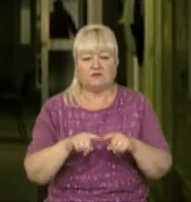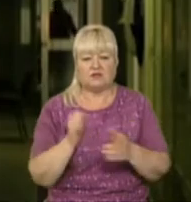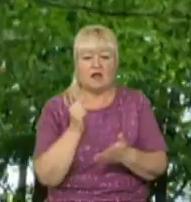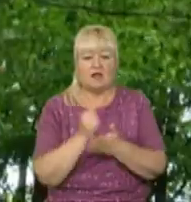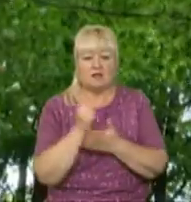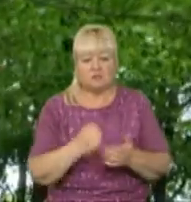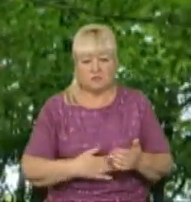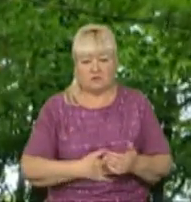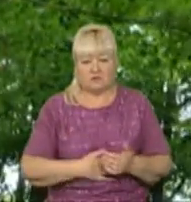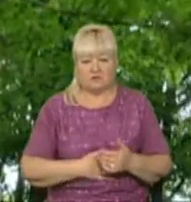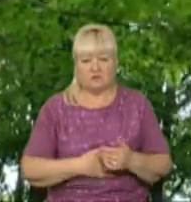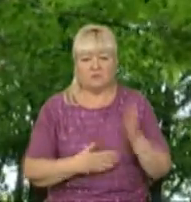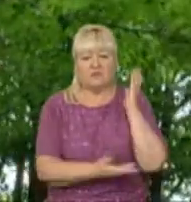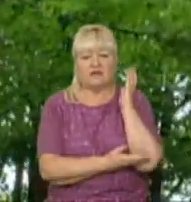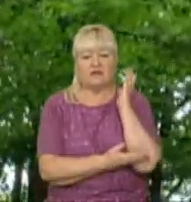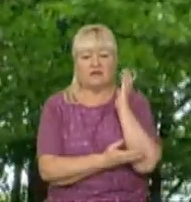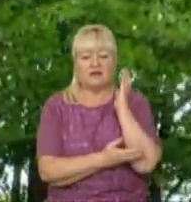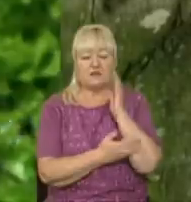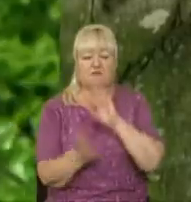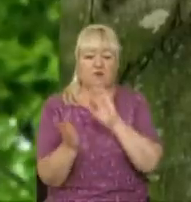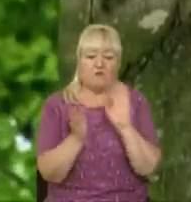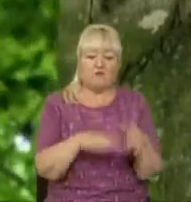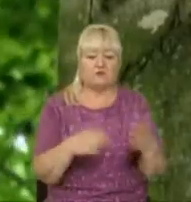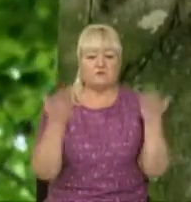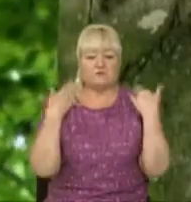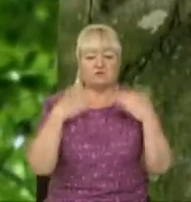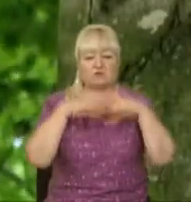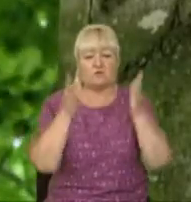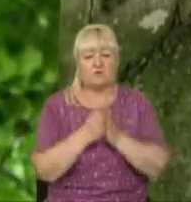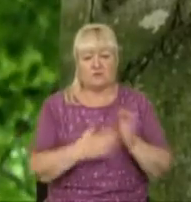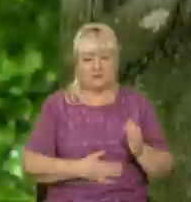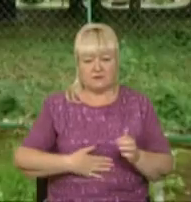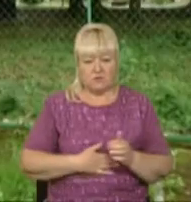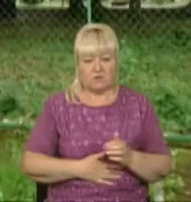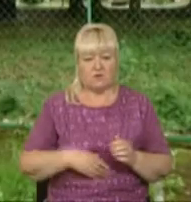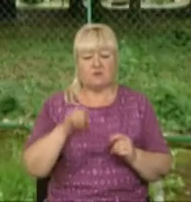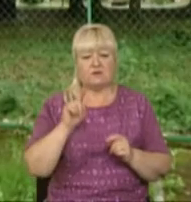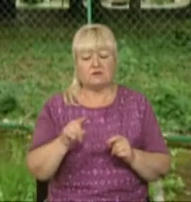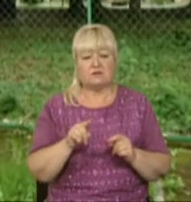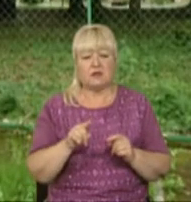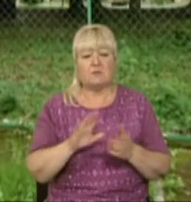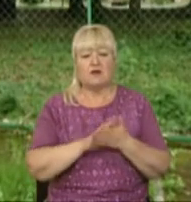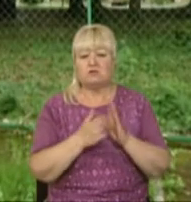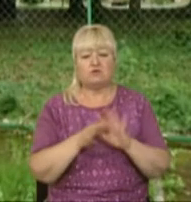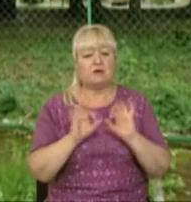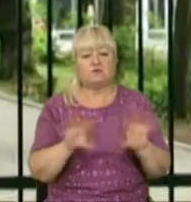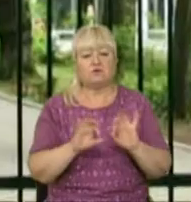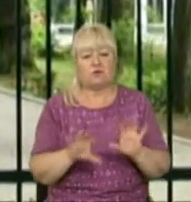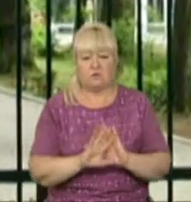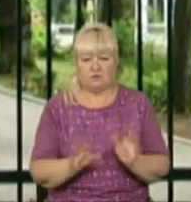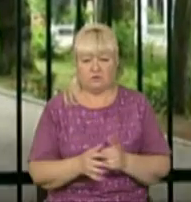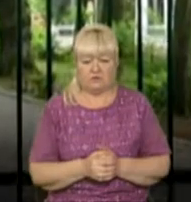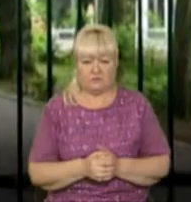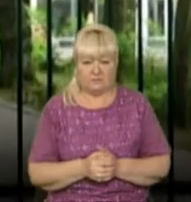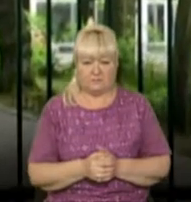черепної стінки. Дерево обвалилось у відпочинковому комплексі у Брюховичах. Там ситуацію не коментують. Вони питають журналісти,